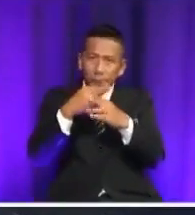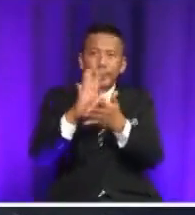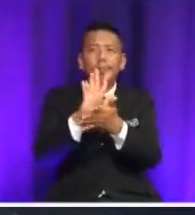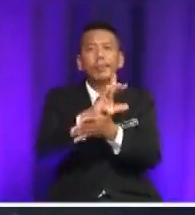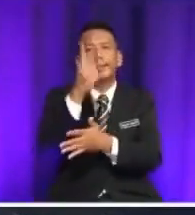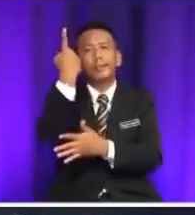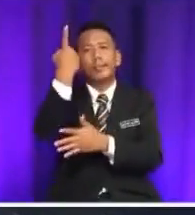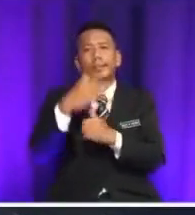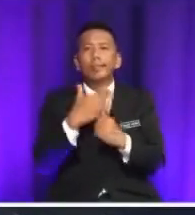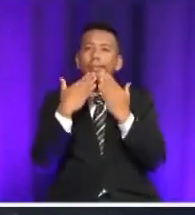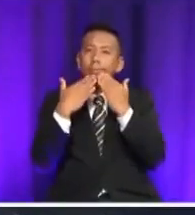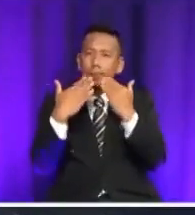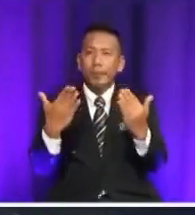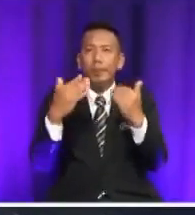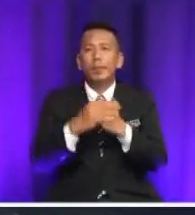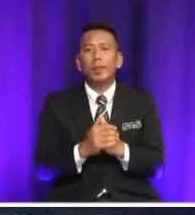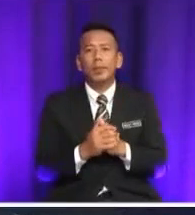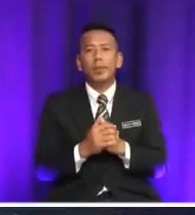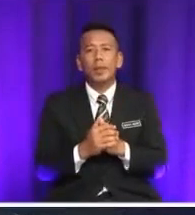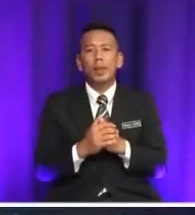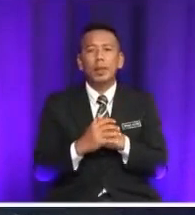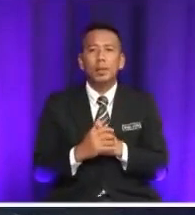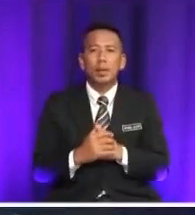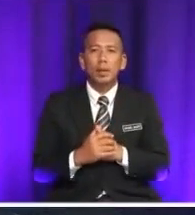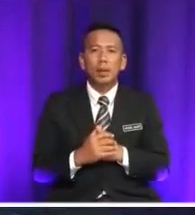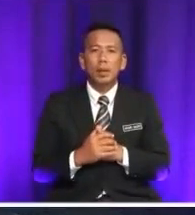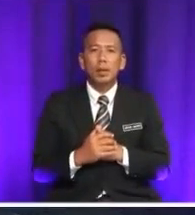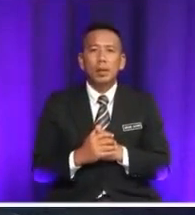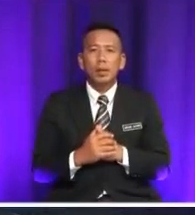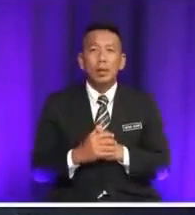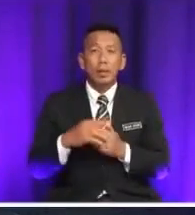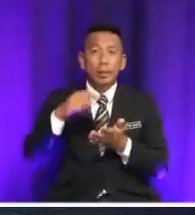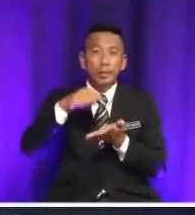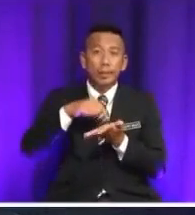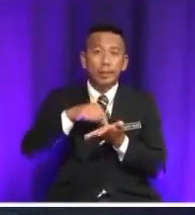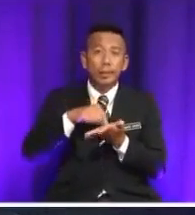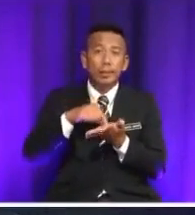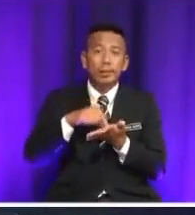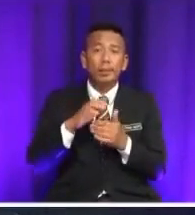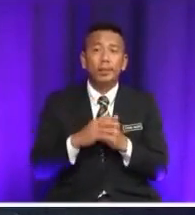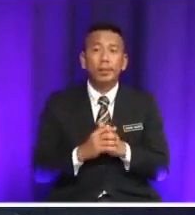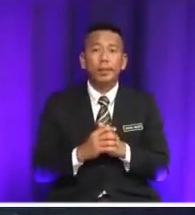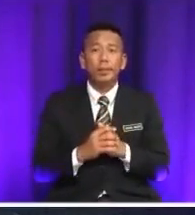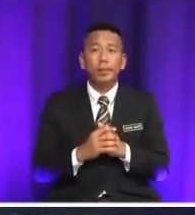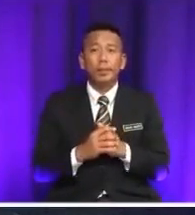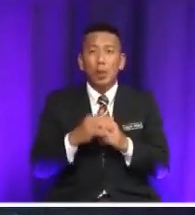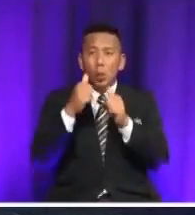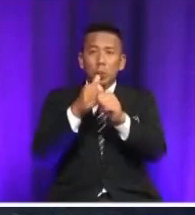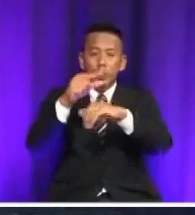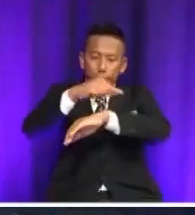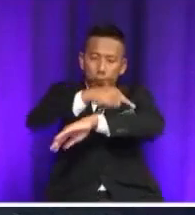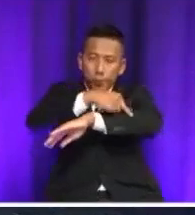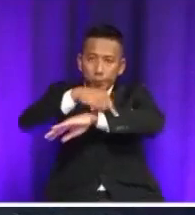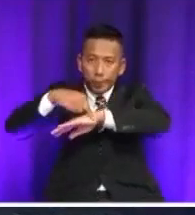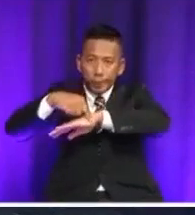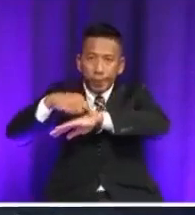tuh kasih saya buat Oke kayak gini Guys oke